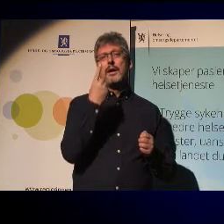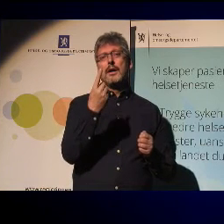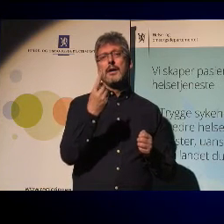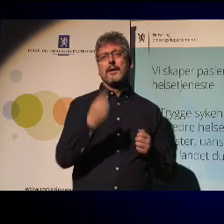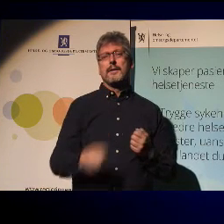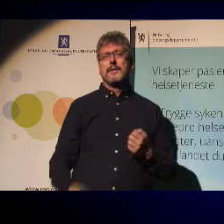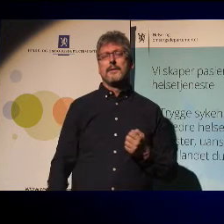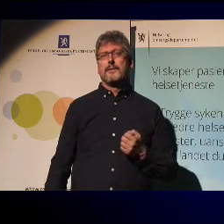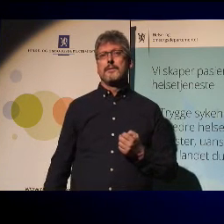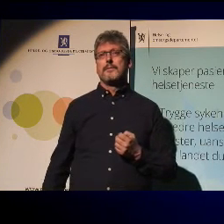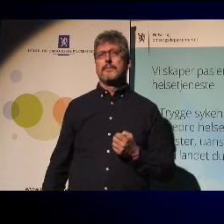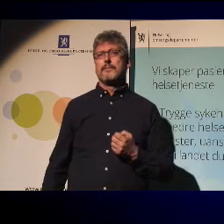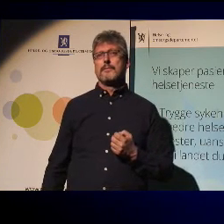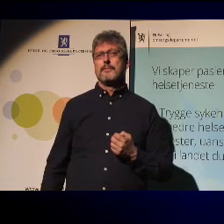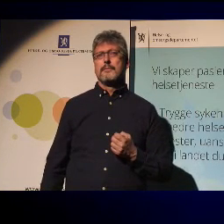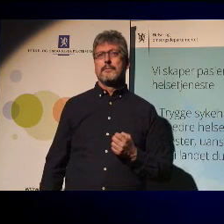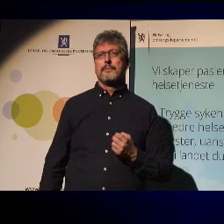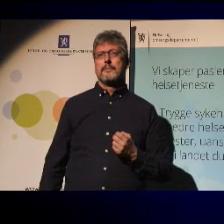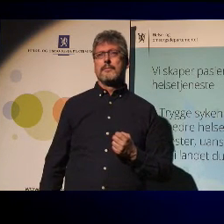21.